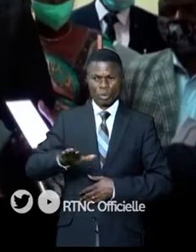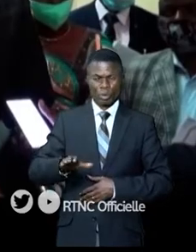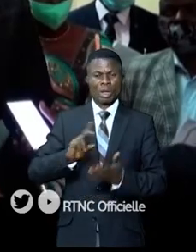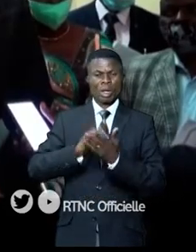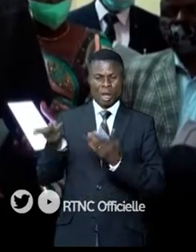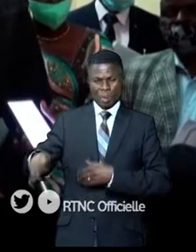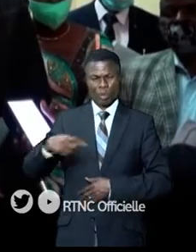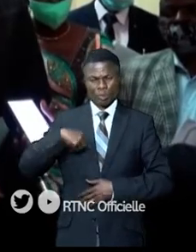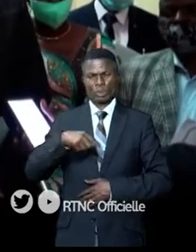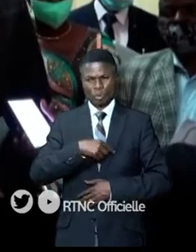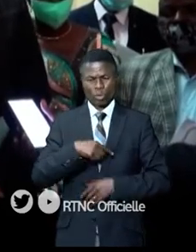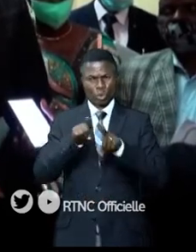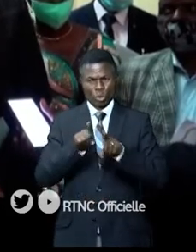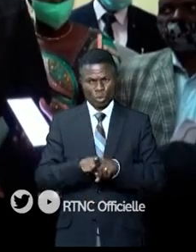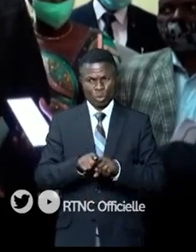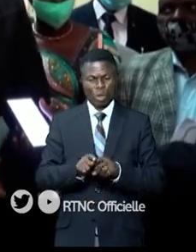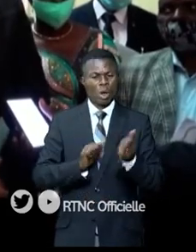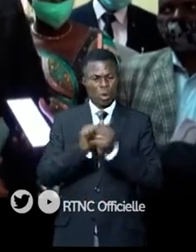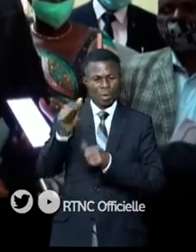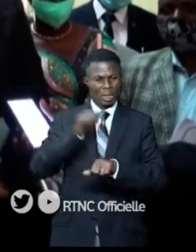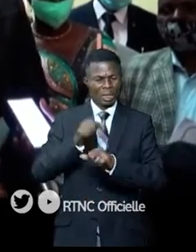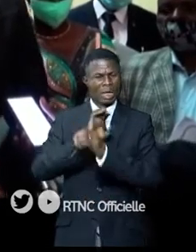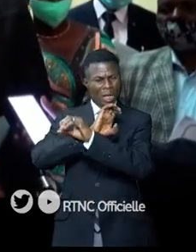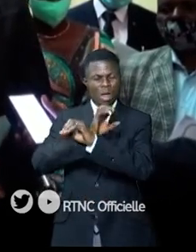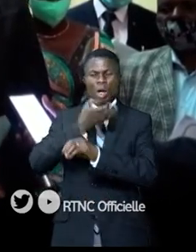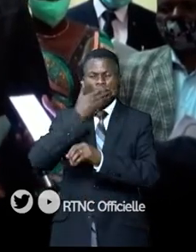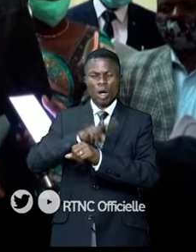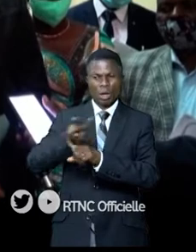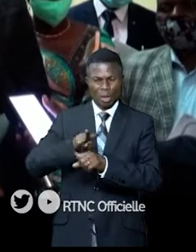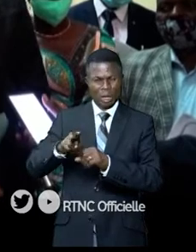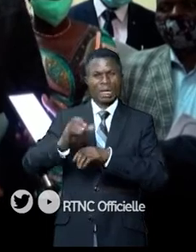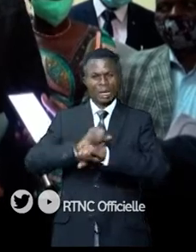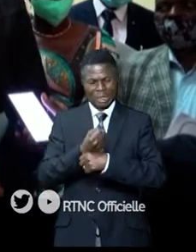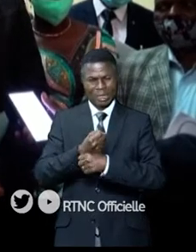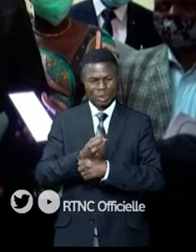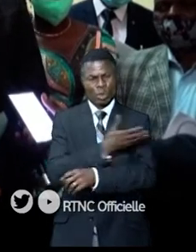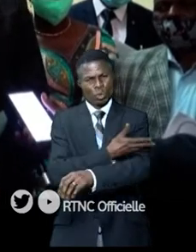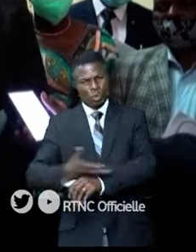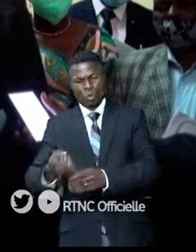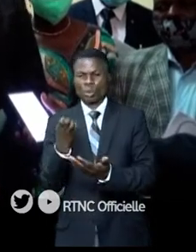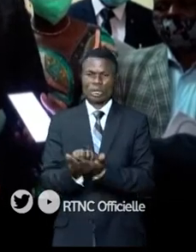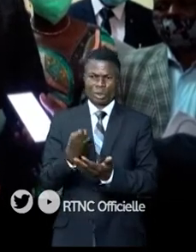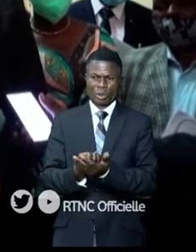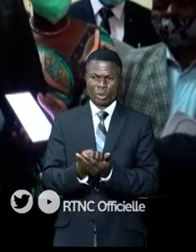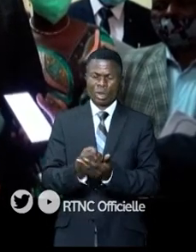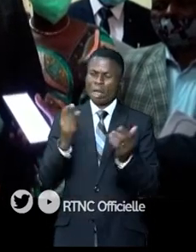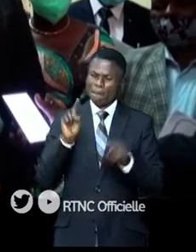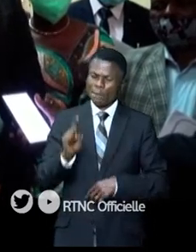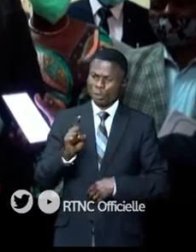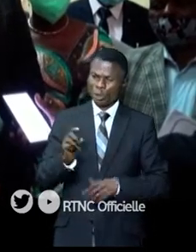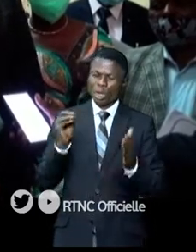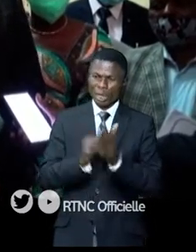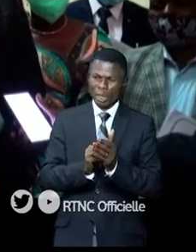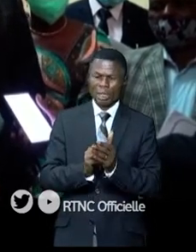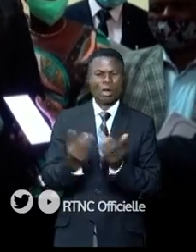province, nous traversons cette crise du Covid qui, bien sûr, va créer une récession économique. Et j'ai voulu aussi, en tout cas